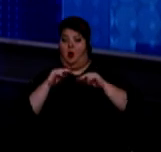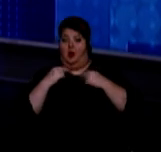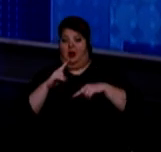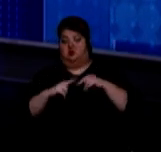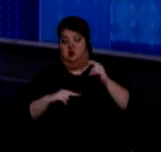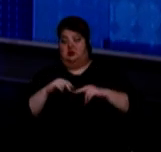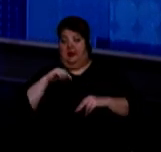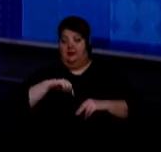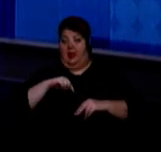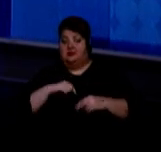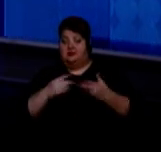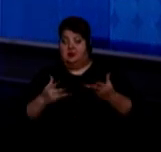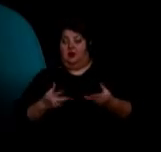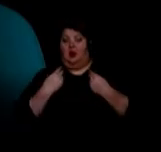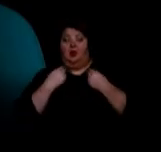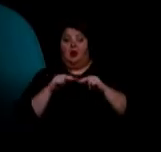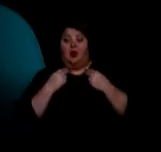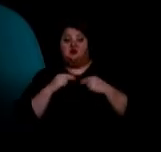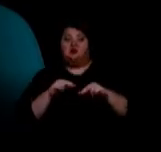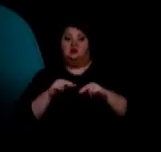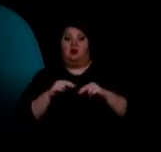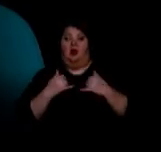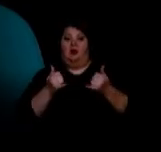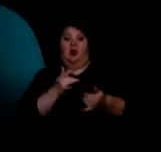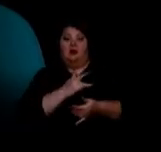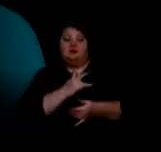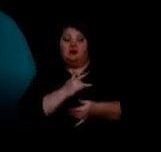настрій, краще для